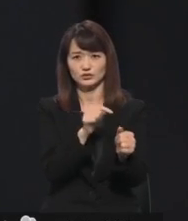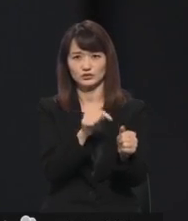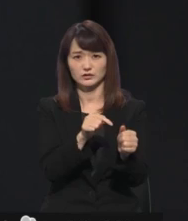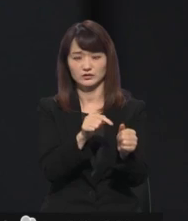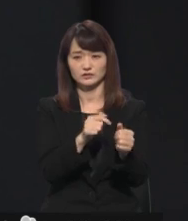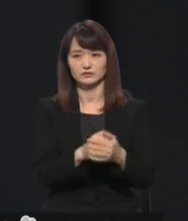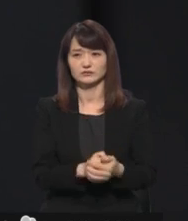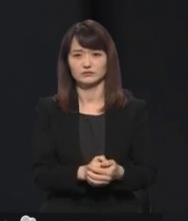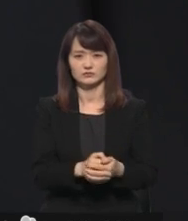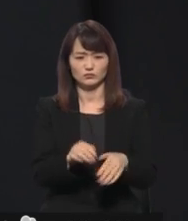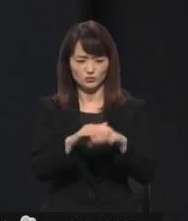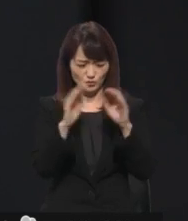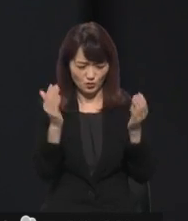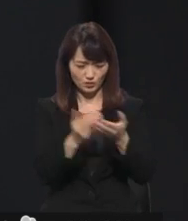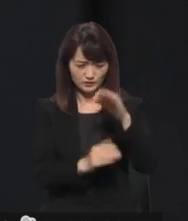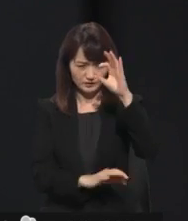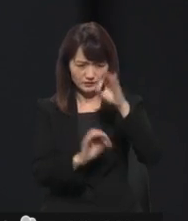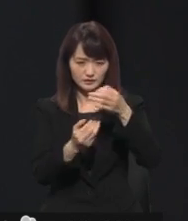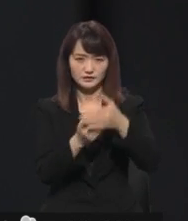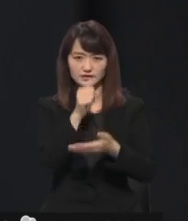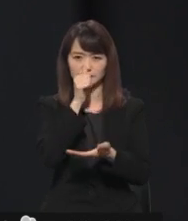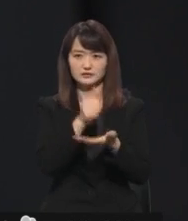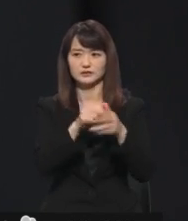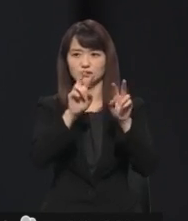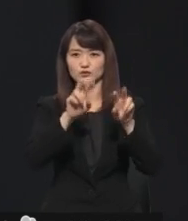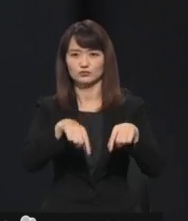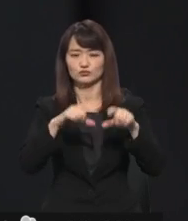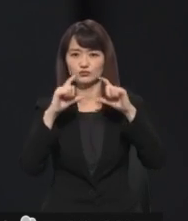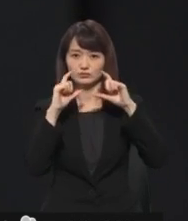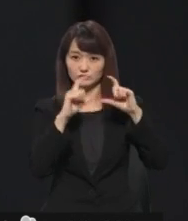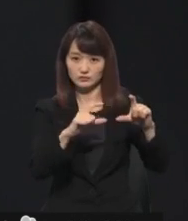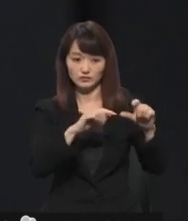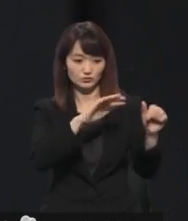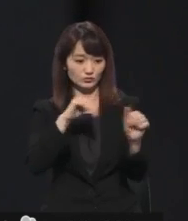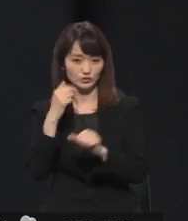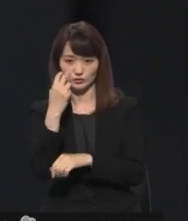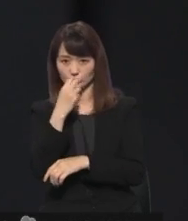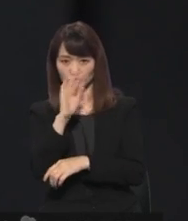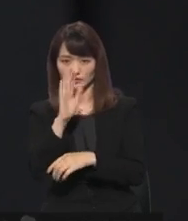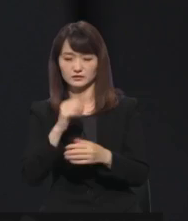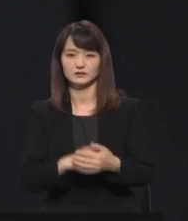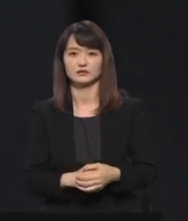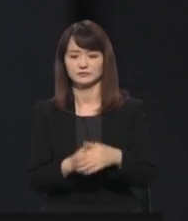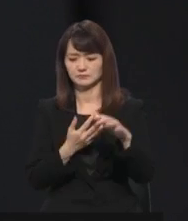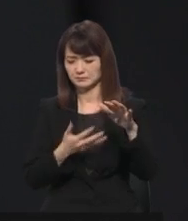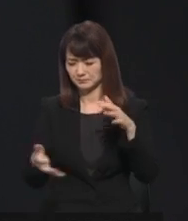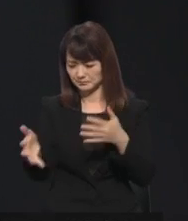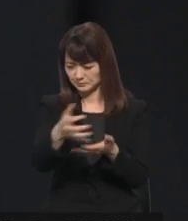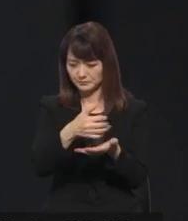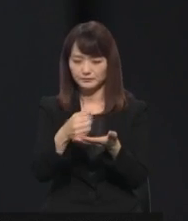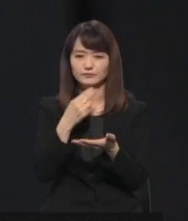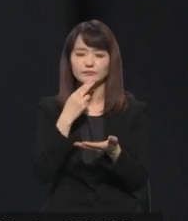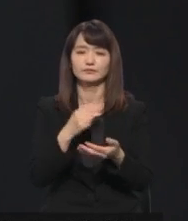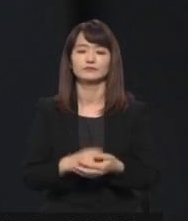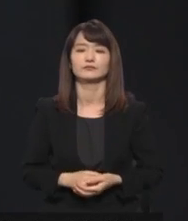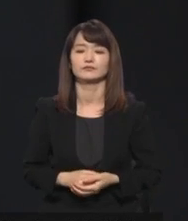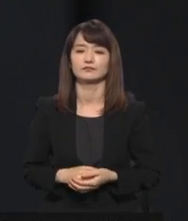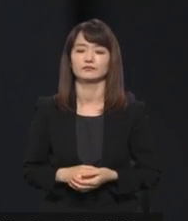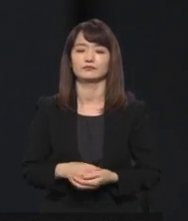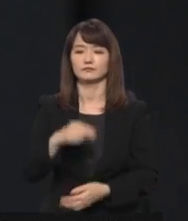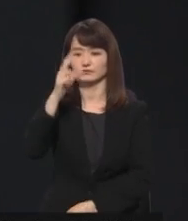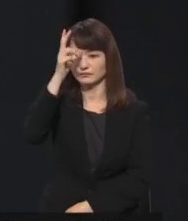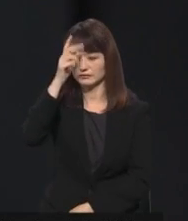처리를 하고 있어요 한번에 소환조사도 없고 또 그 흔한 압수수색 또 없이 이것은 경찰이